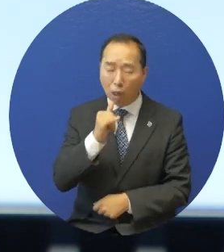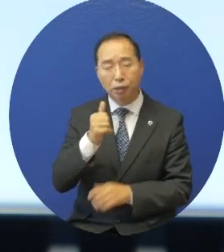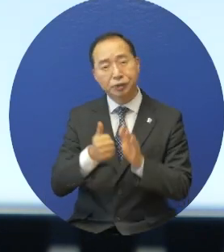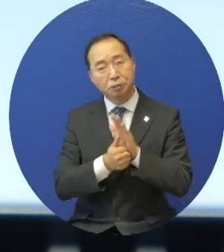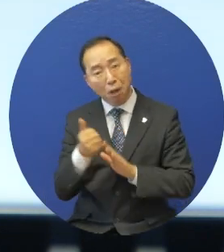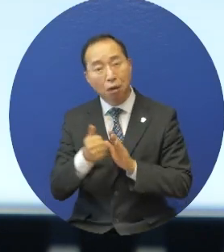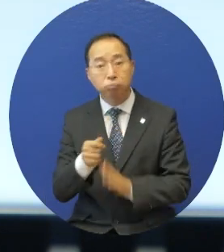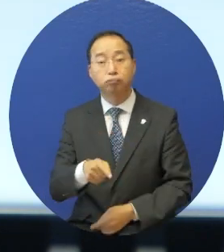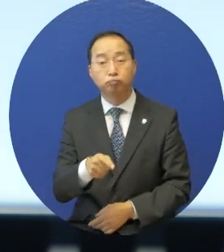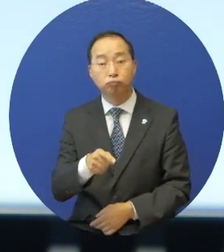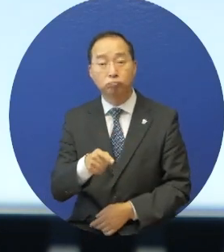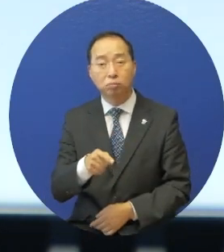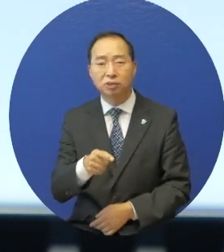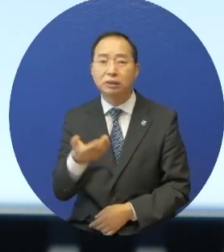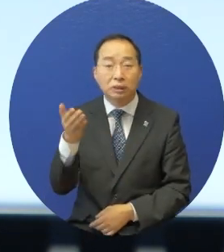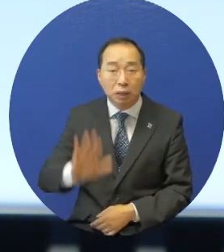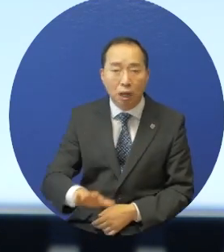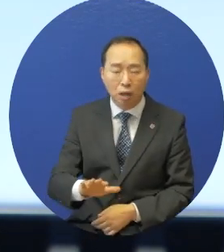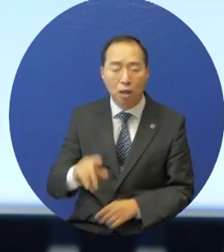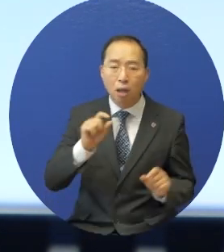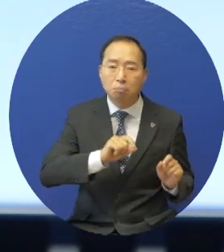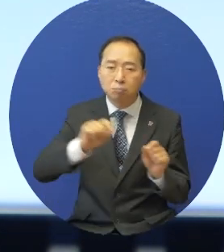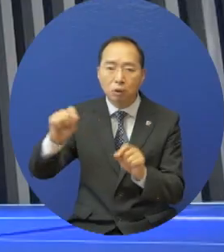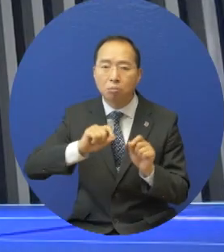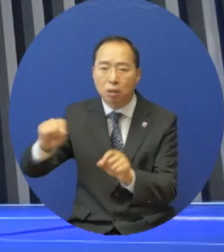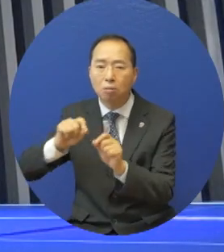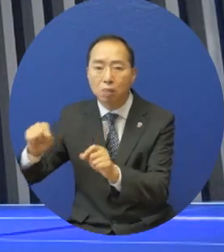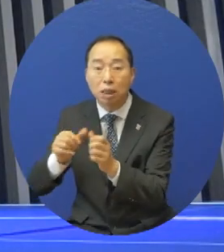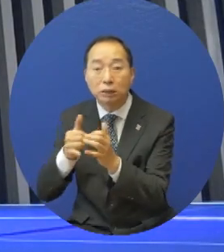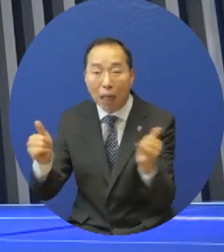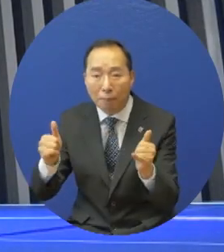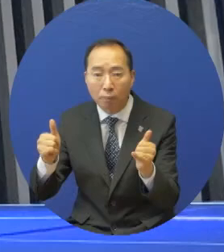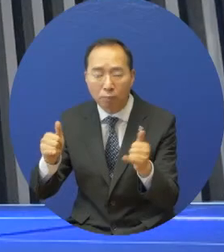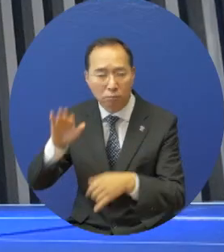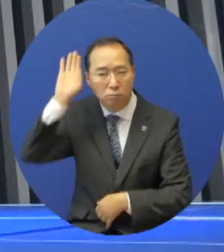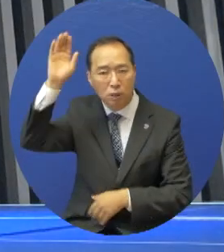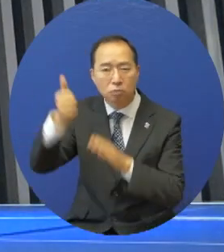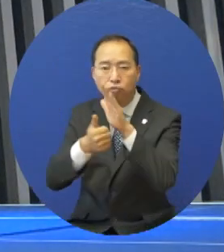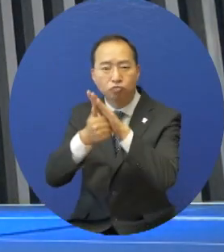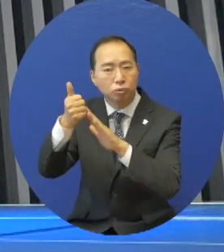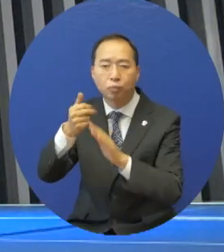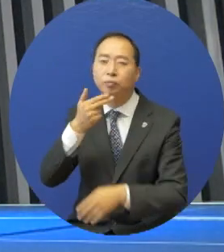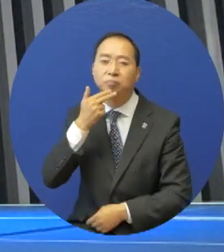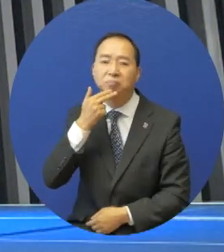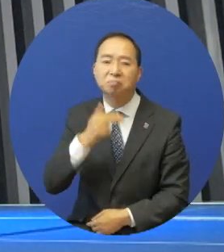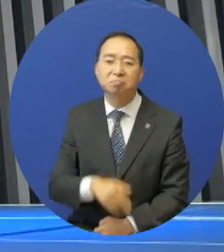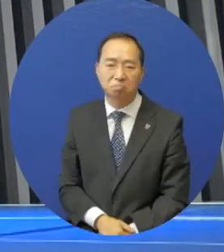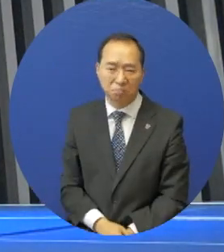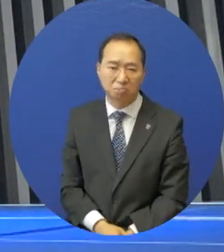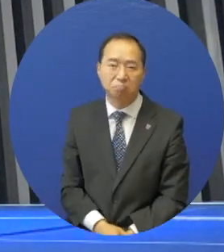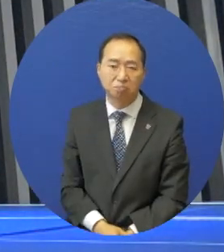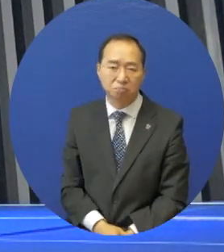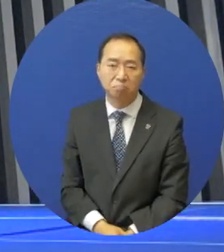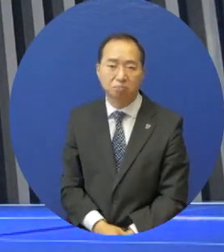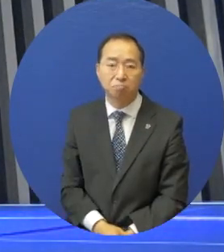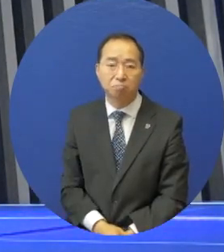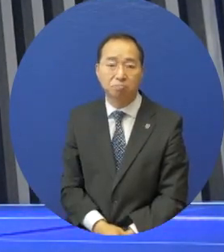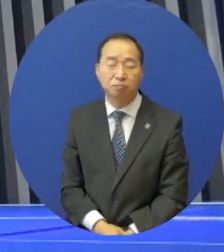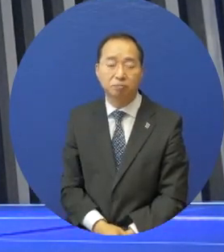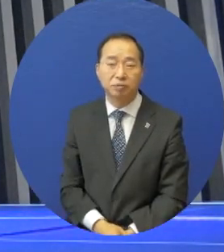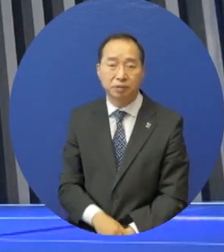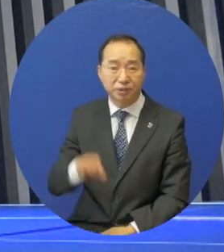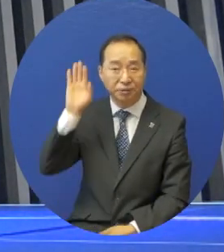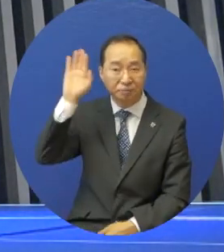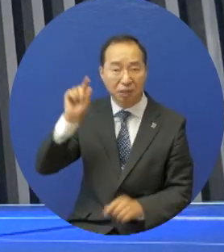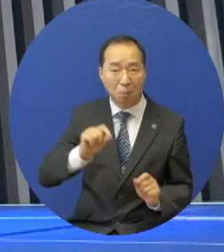미루면 더 잘할 것이라는 희망을 품기도 하고요. 그러나 미루는 습관을 가진 사람에게 장밋빛 미래는 잘